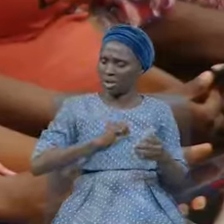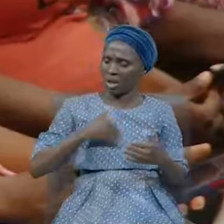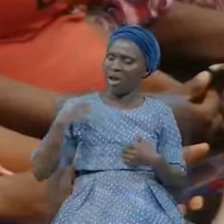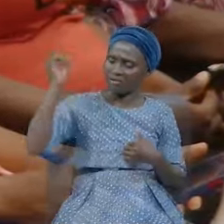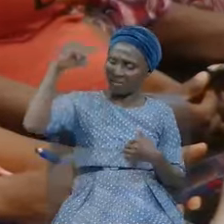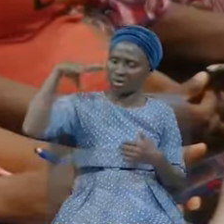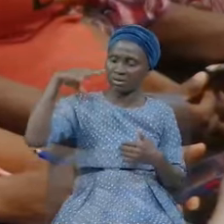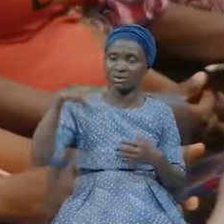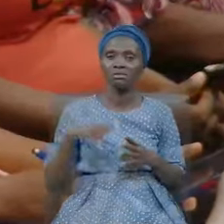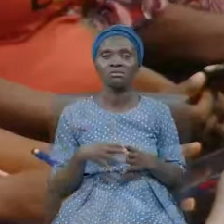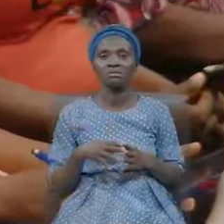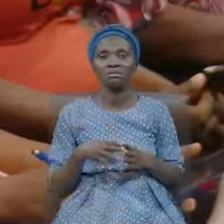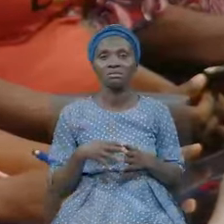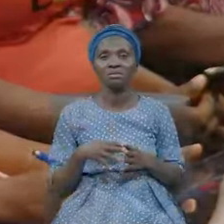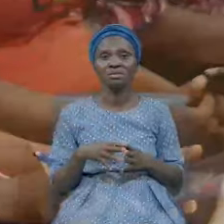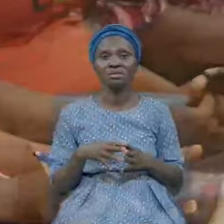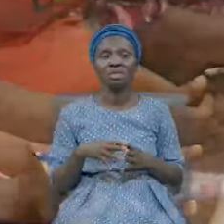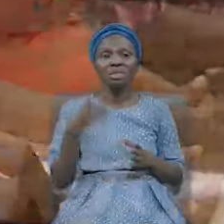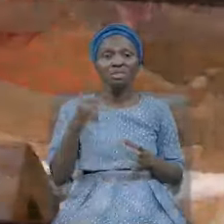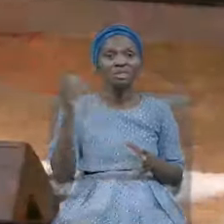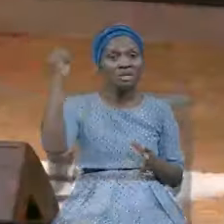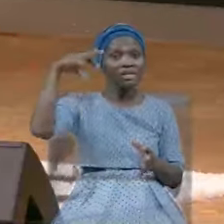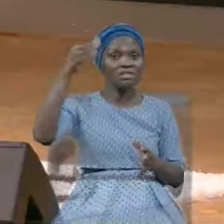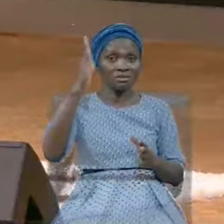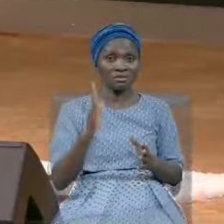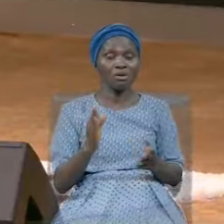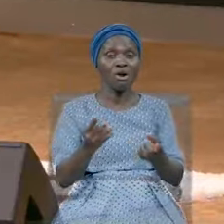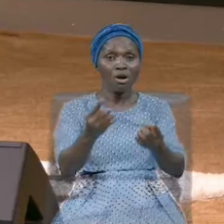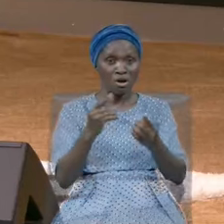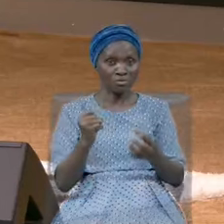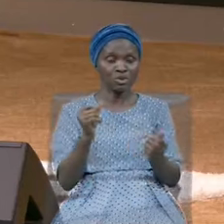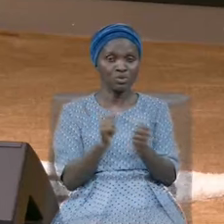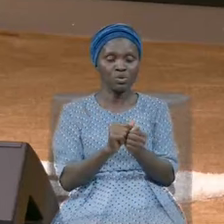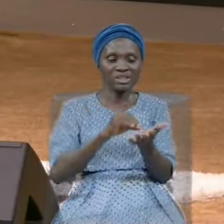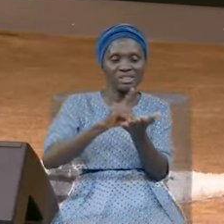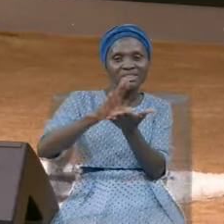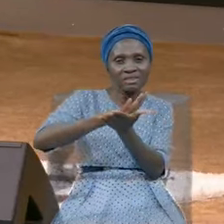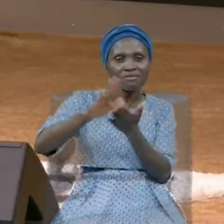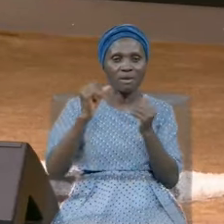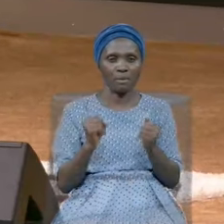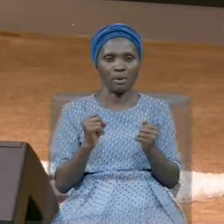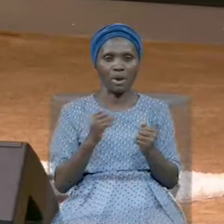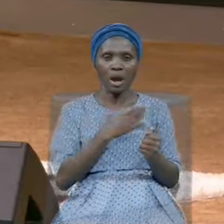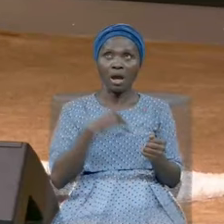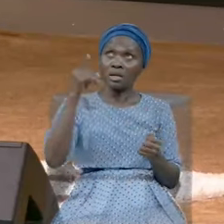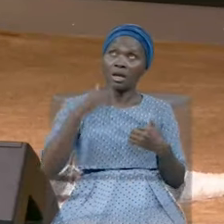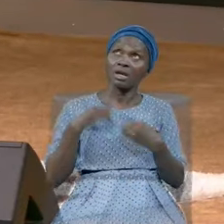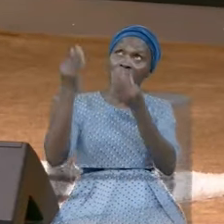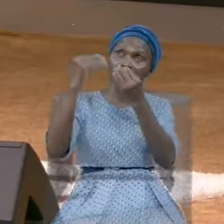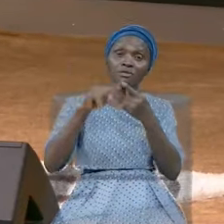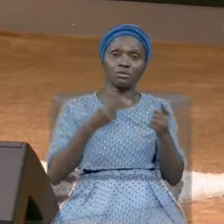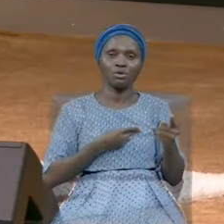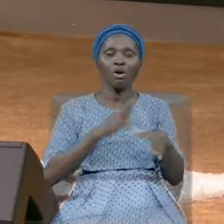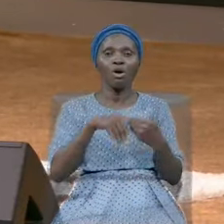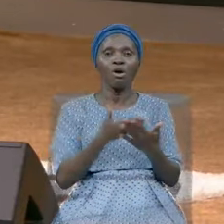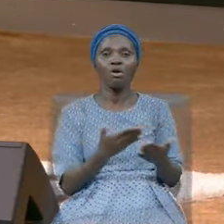Voilà, la grâce de Dieu vient avec la puissance divine. Et il nous a donné tout